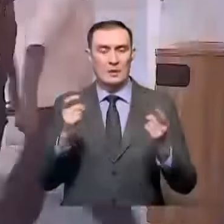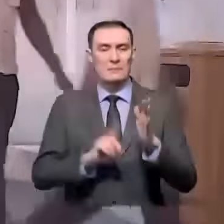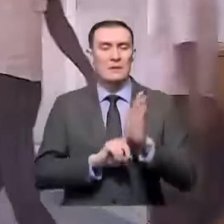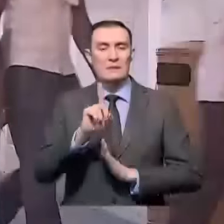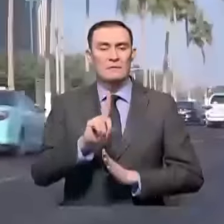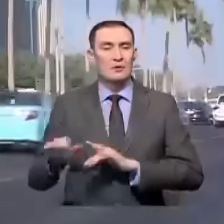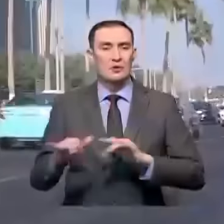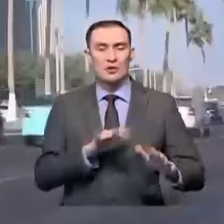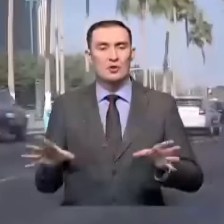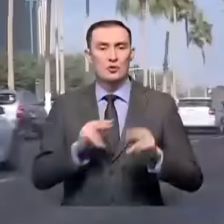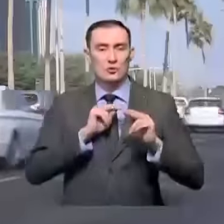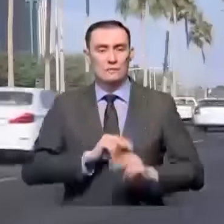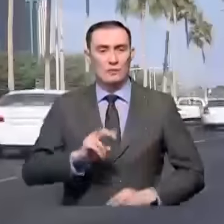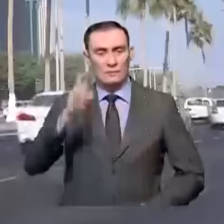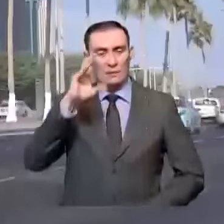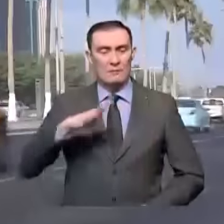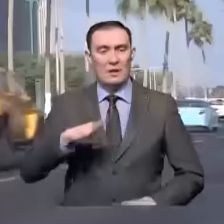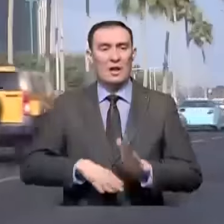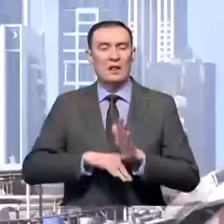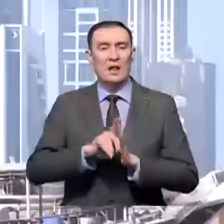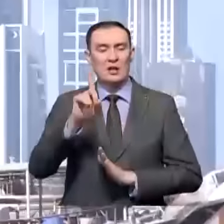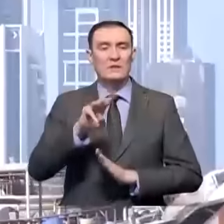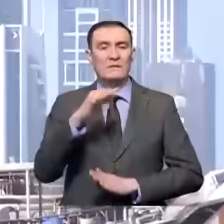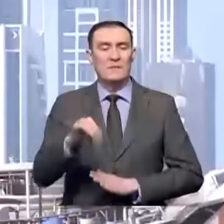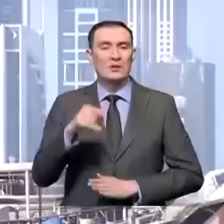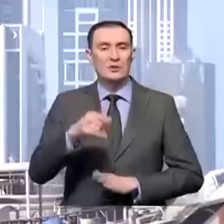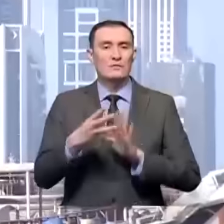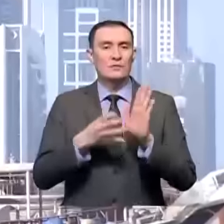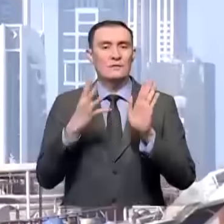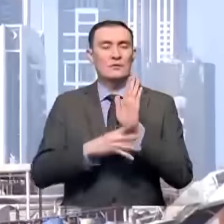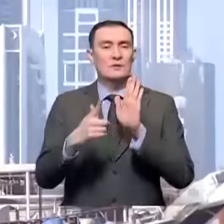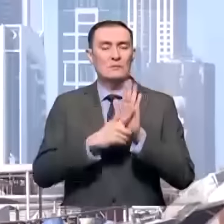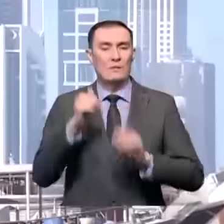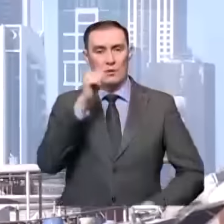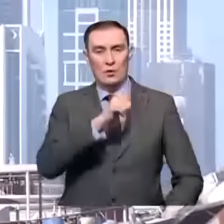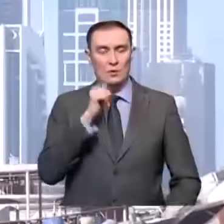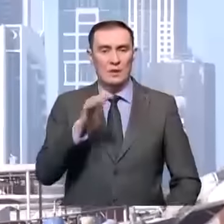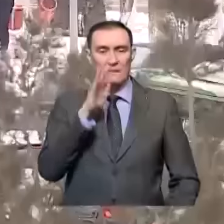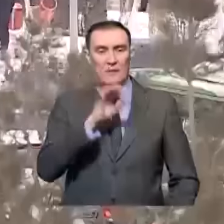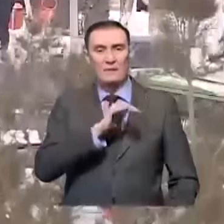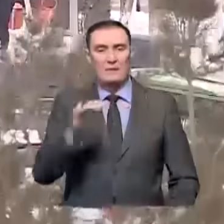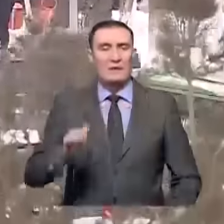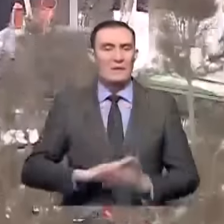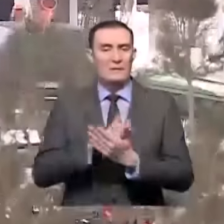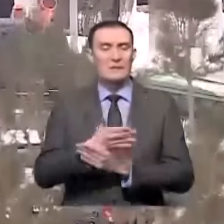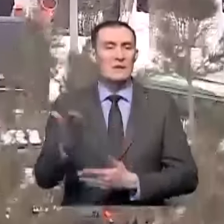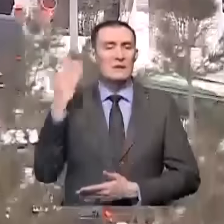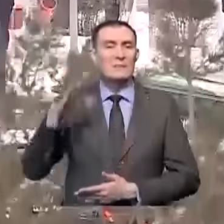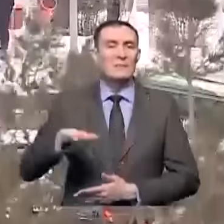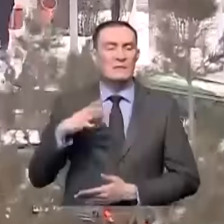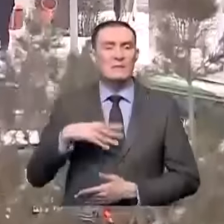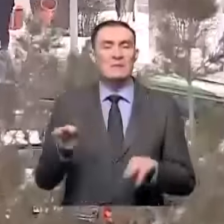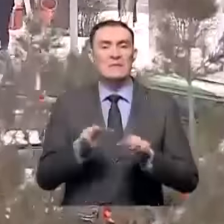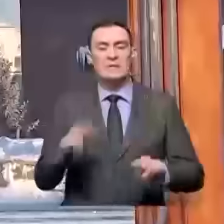шаги сотрудничества между странами были налажены в мае 1997 года во время официального визита тогда еще